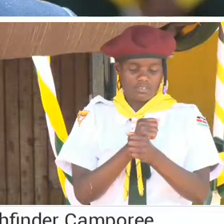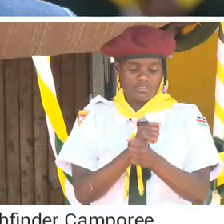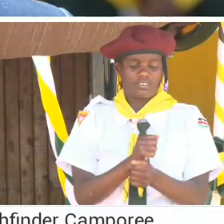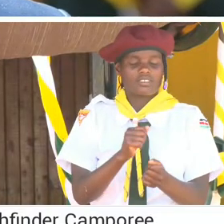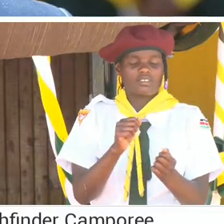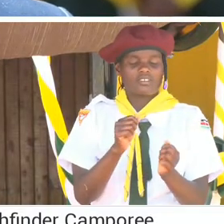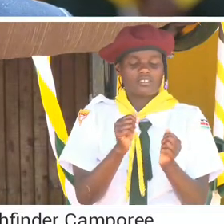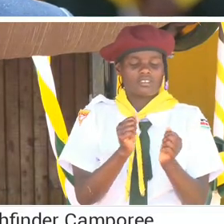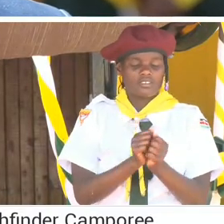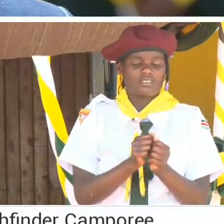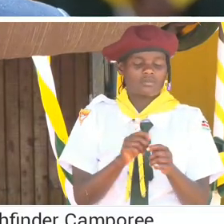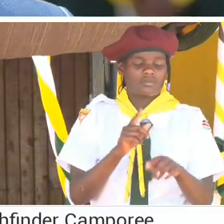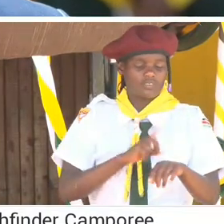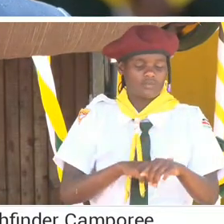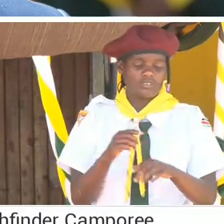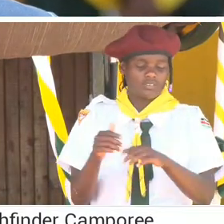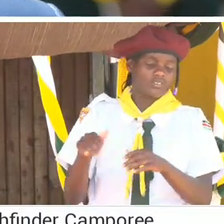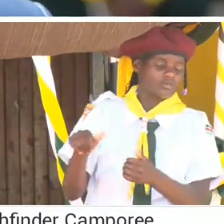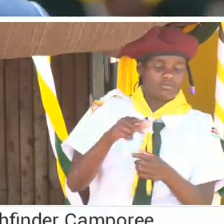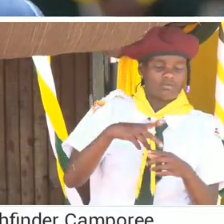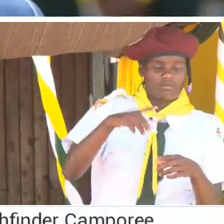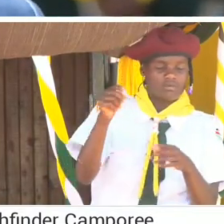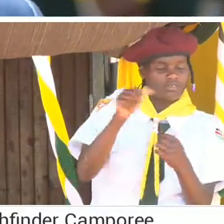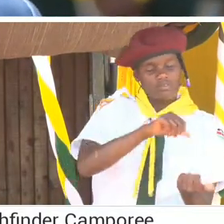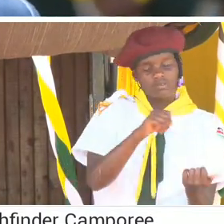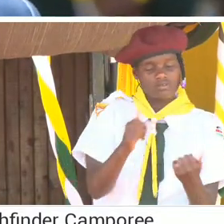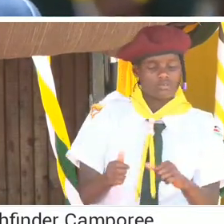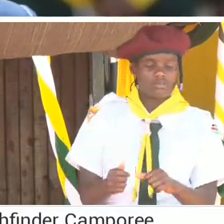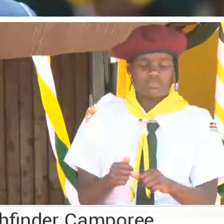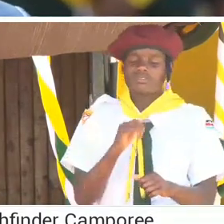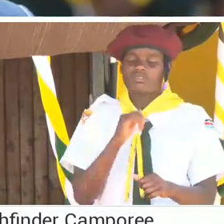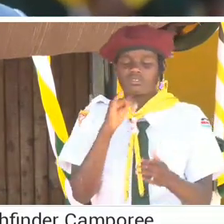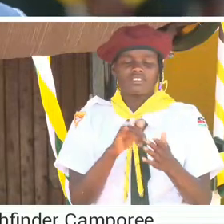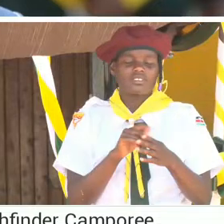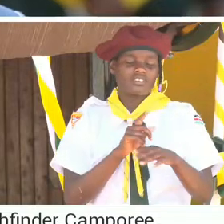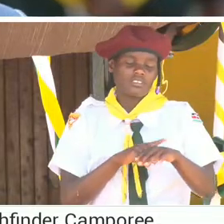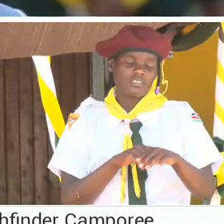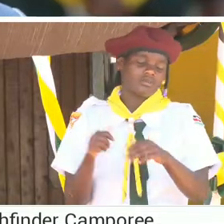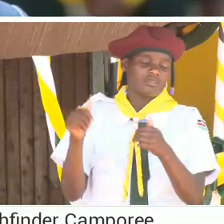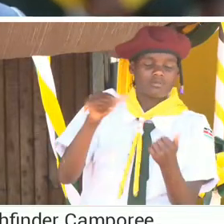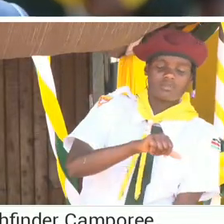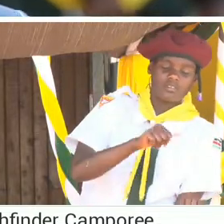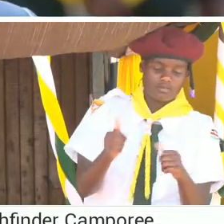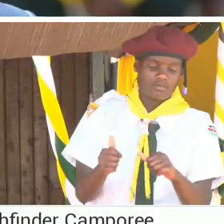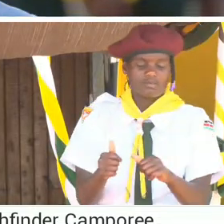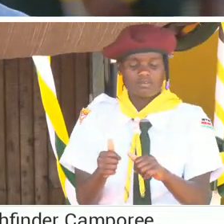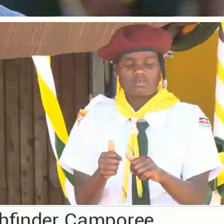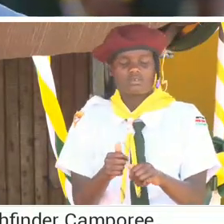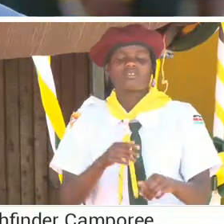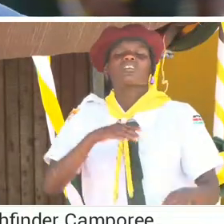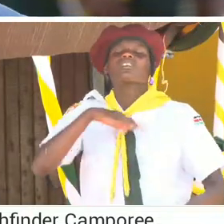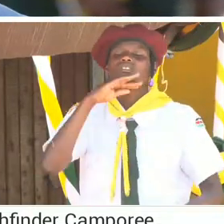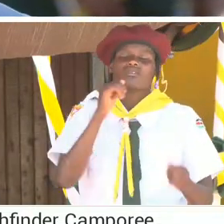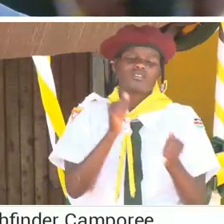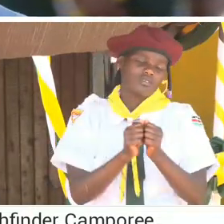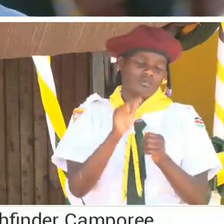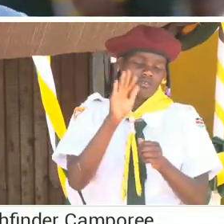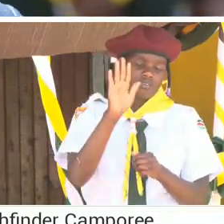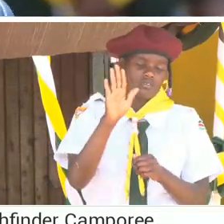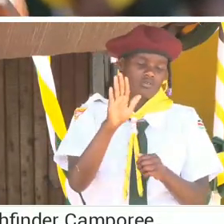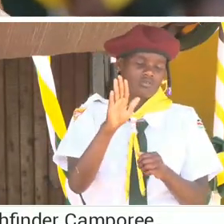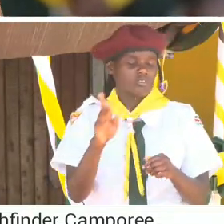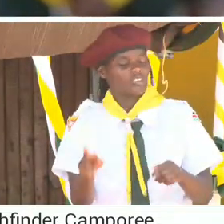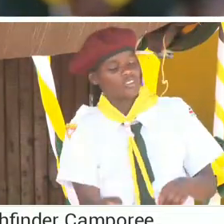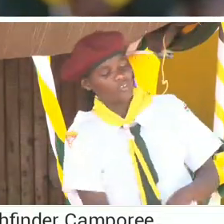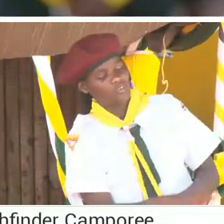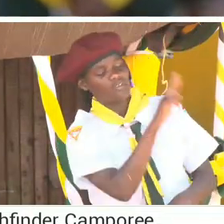wanapoenda kupatizwa, ili wanaposamishwa majini wakufe pamoja nawe na kufufuka